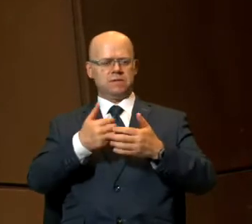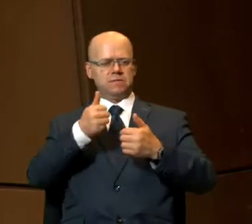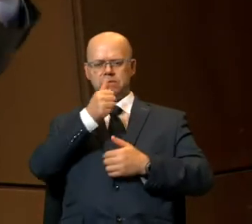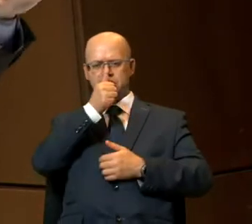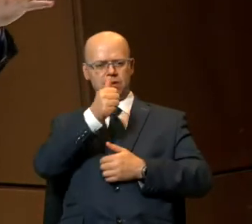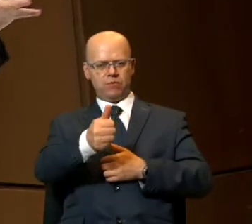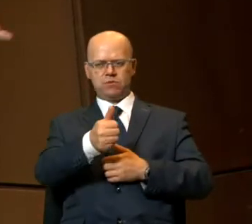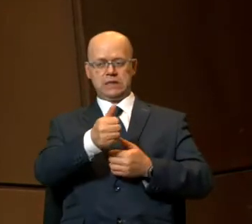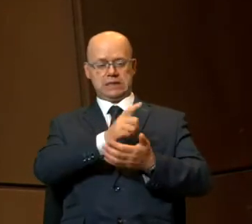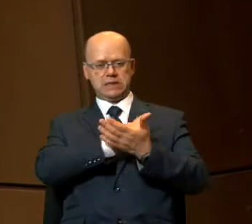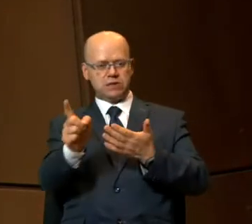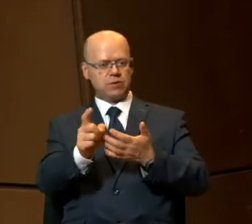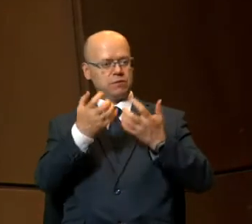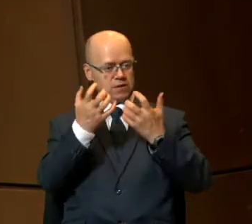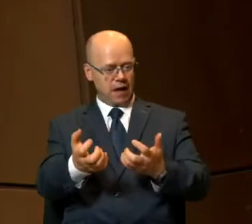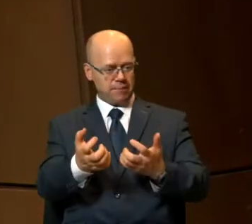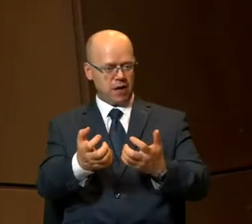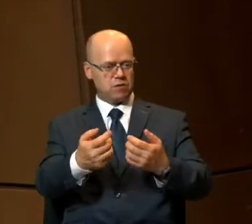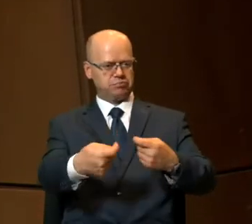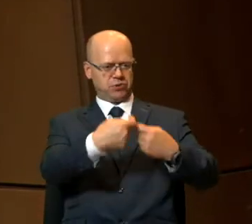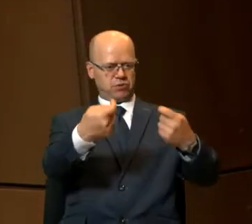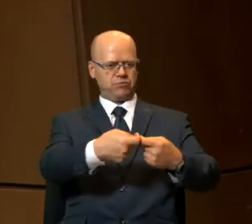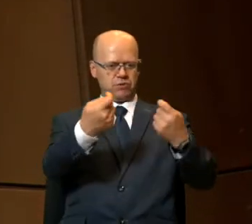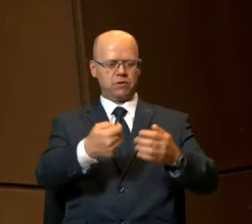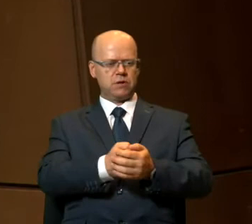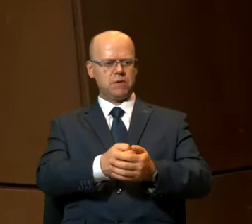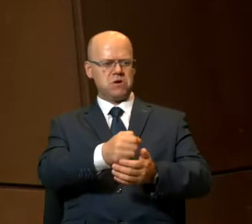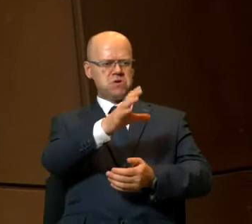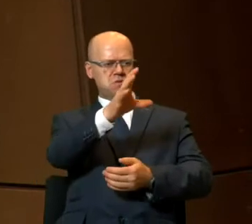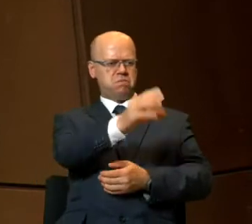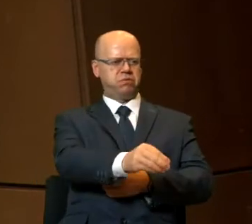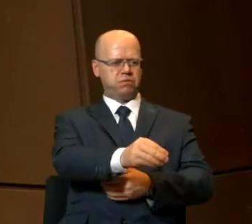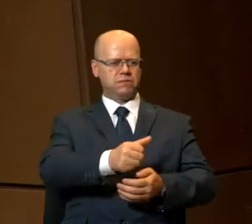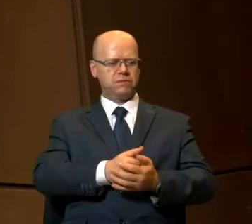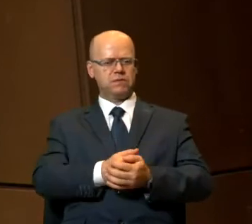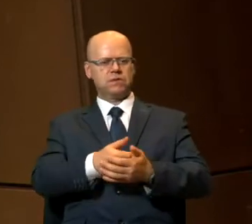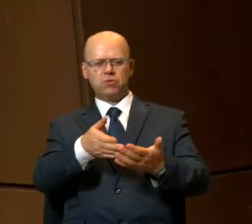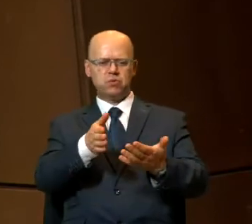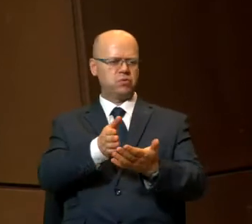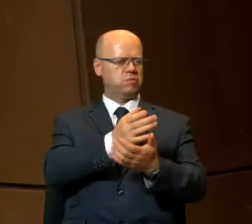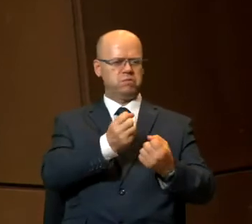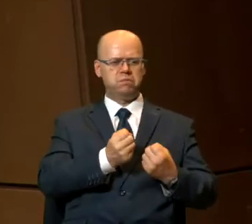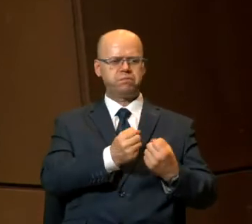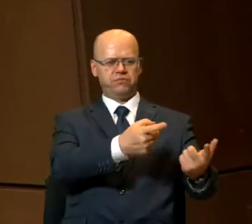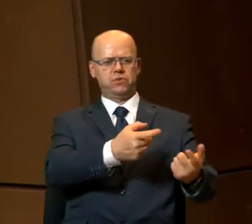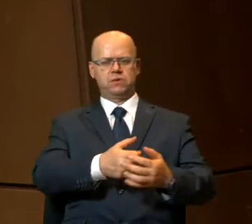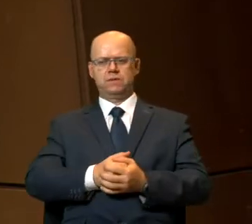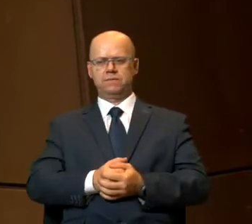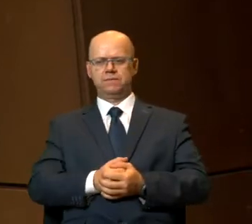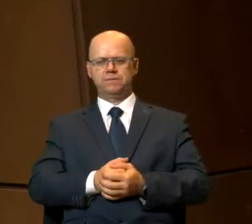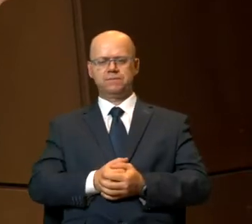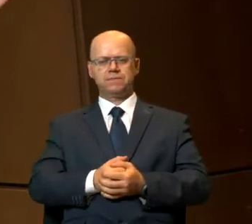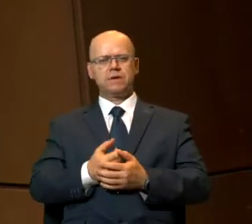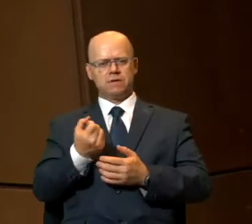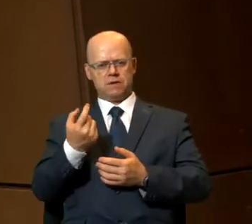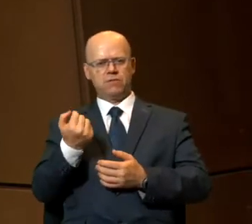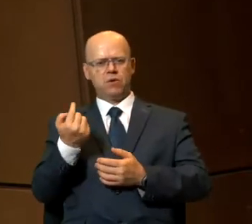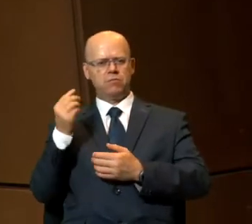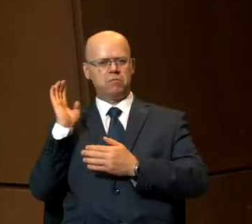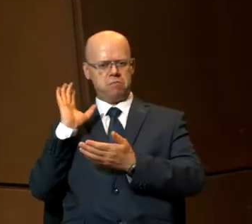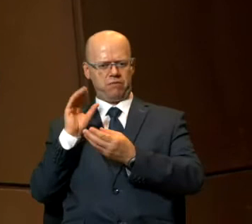być tak szybcy, jak chcemy, a zatem chcemy ich uciszyć, chcemy się ich pozbyć. Wrócę do tego za chwilę,